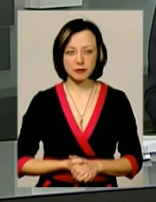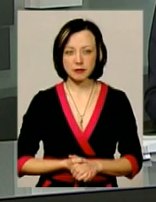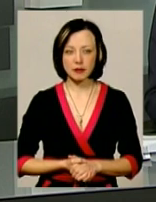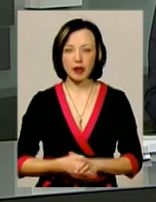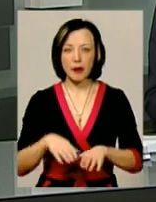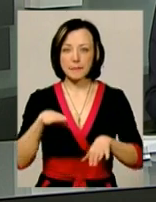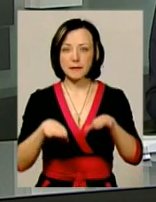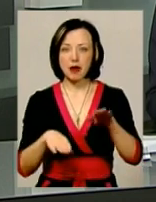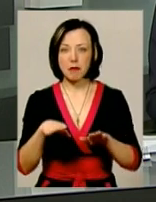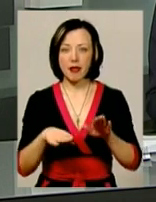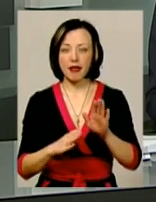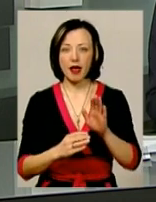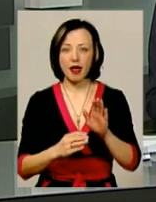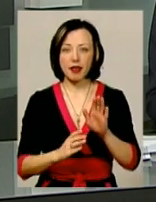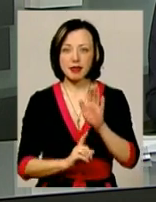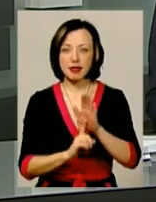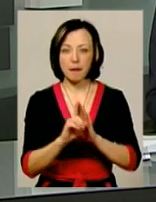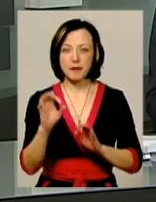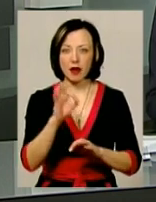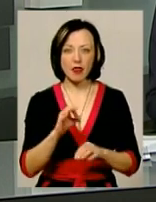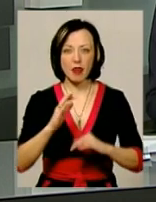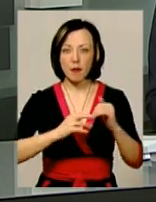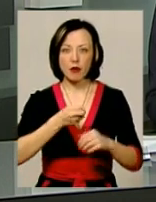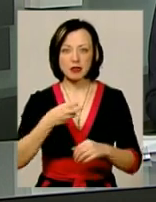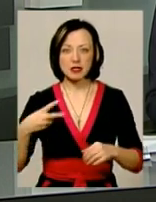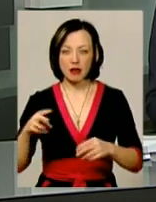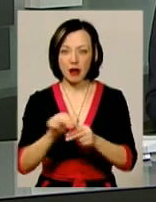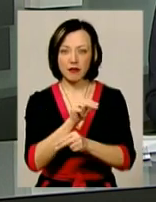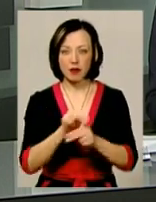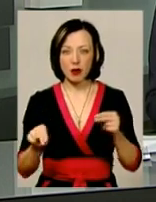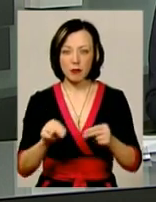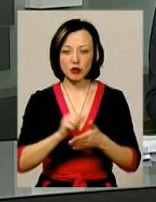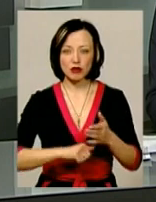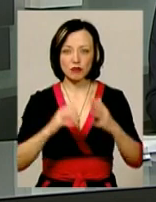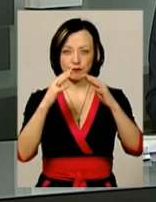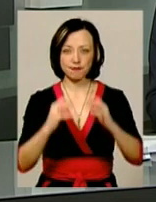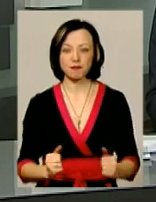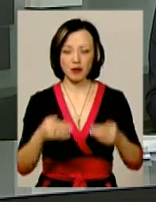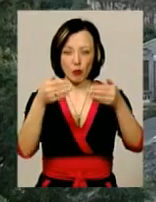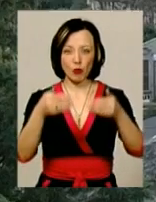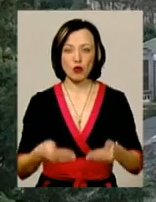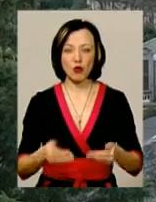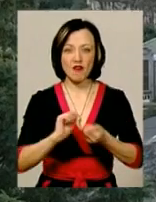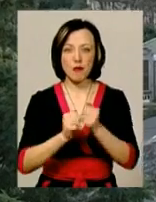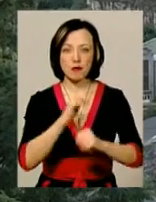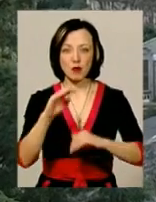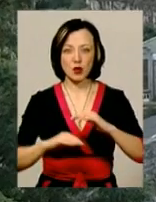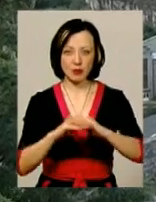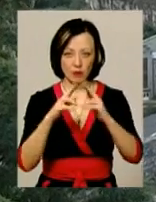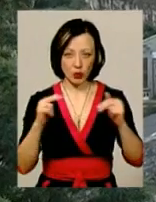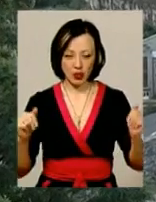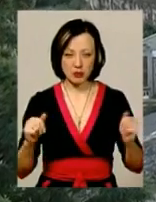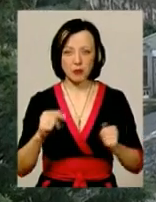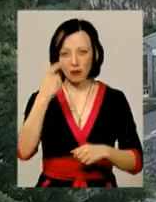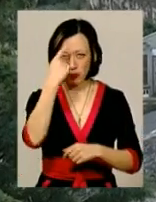Перепади температур та непрофесійна реставрація стали причинами обвалу муру старої фортеці у Кам'янці-Подільському. Про це нашим журналістам